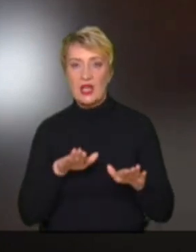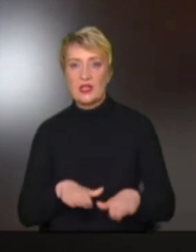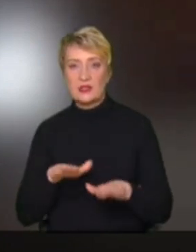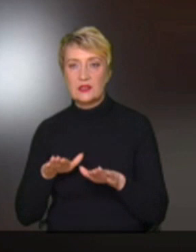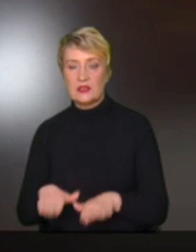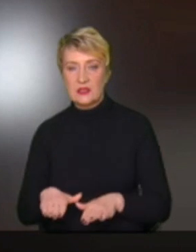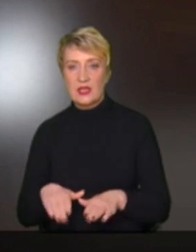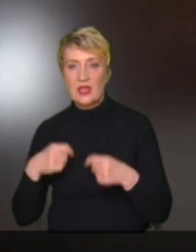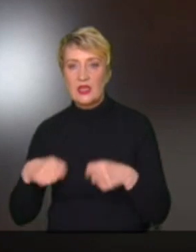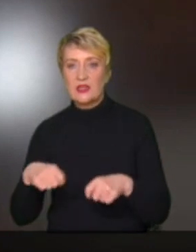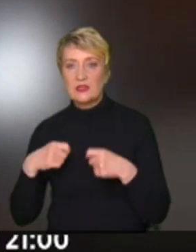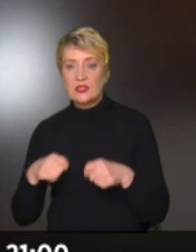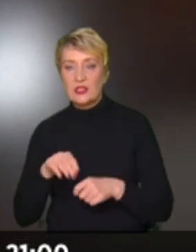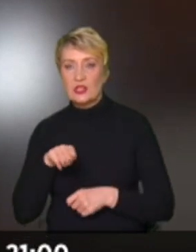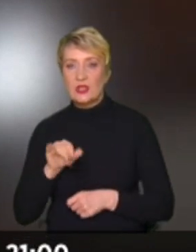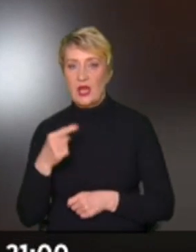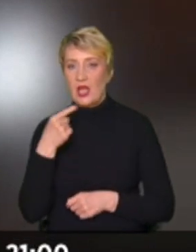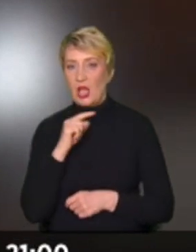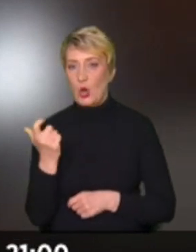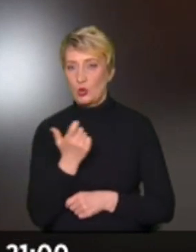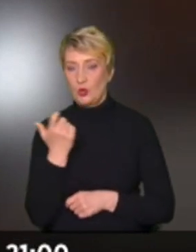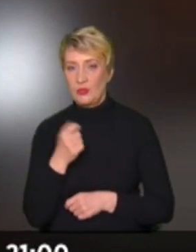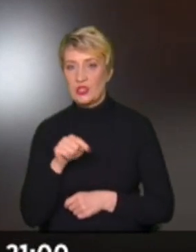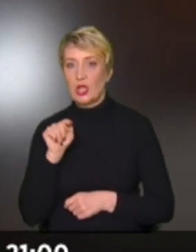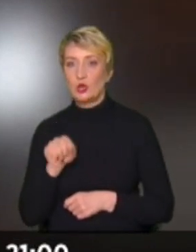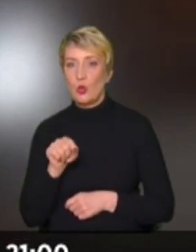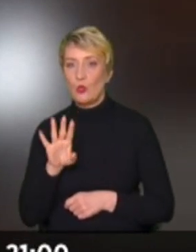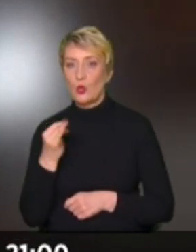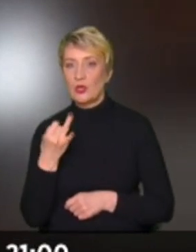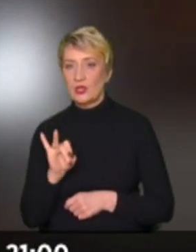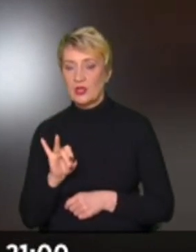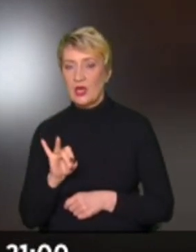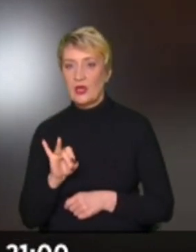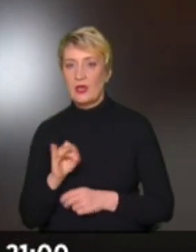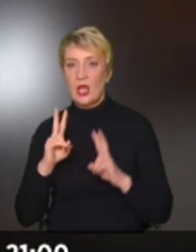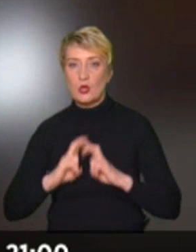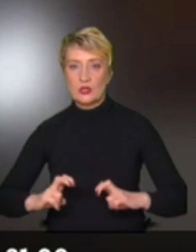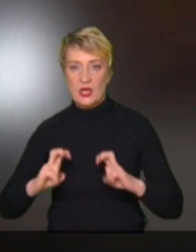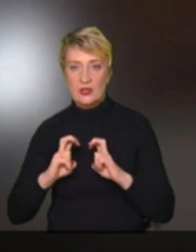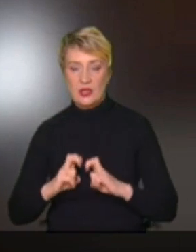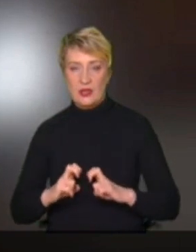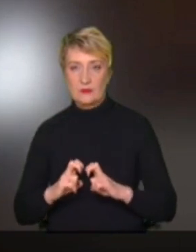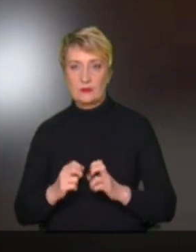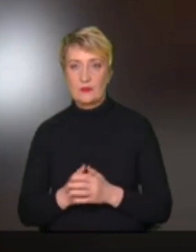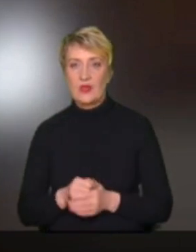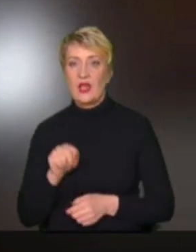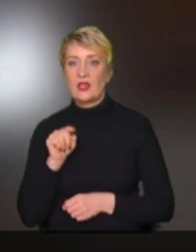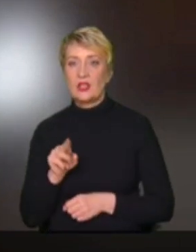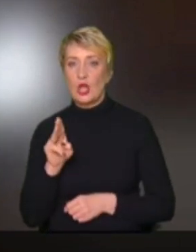логістичні та економічні. І тому Китай скоріше розглядав те,